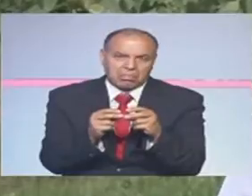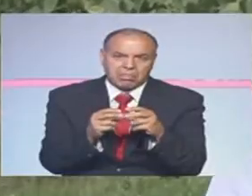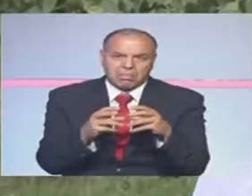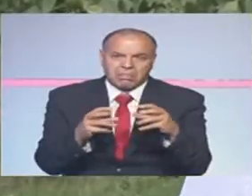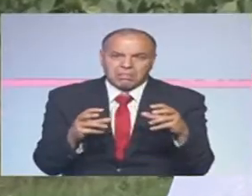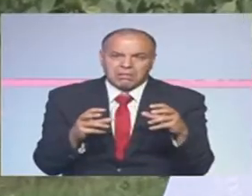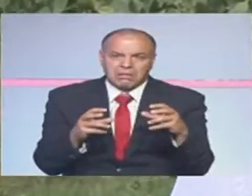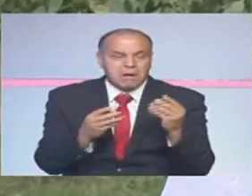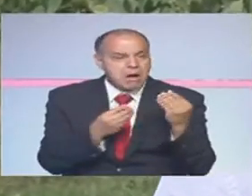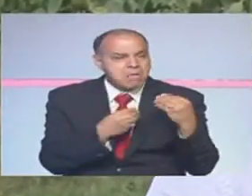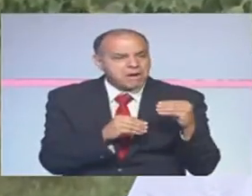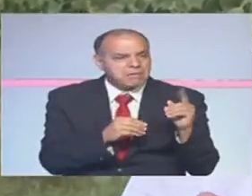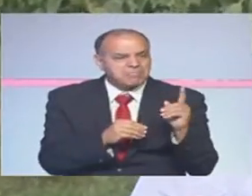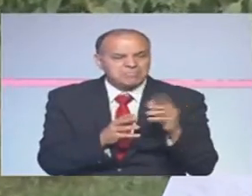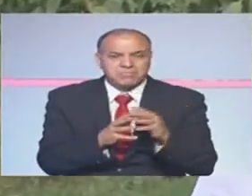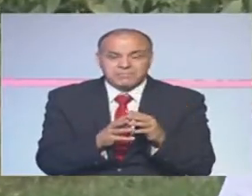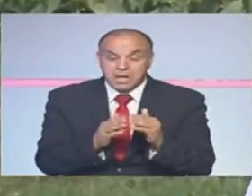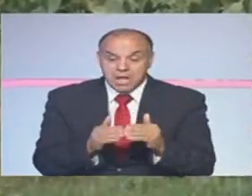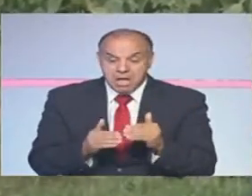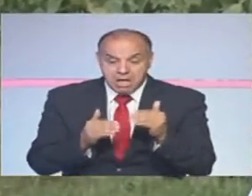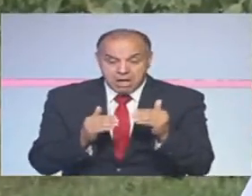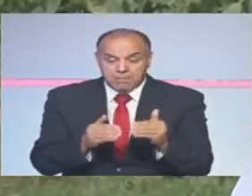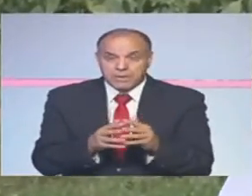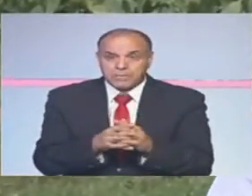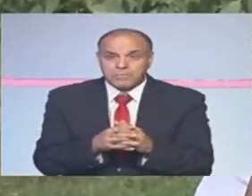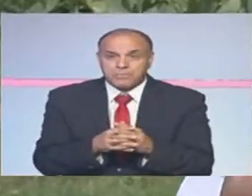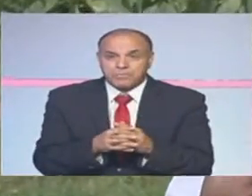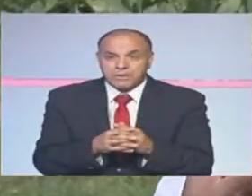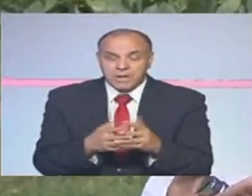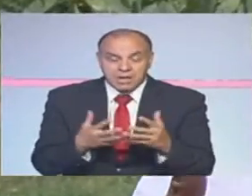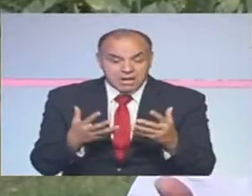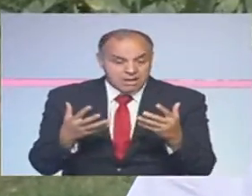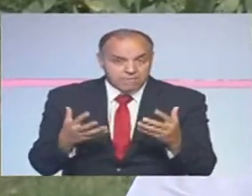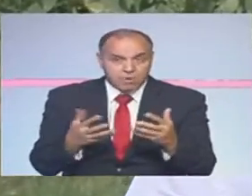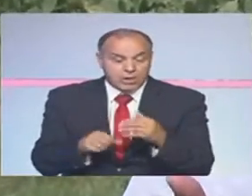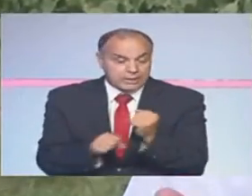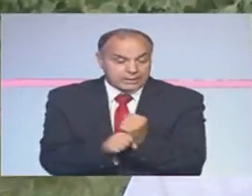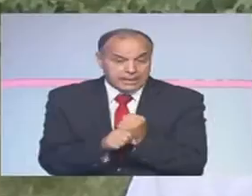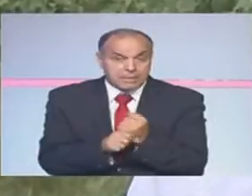غير قابل للتصديق اذا كان